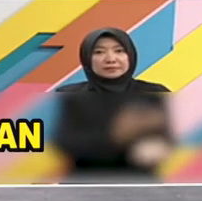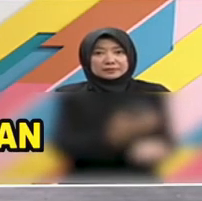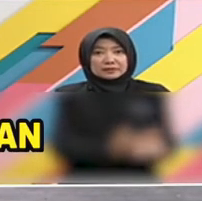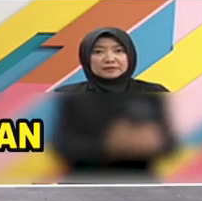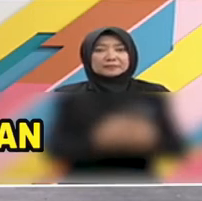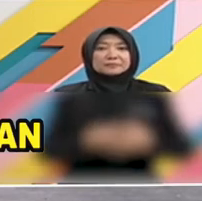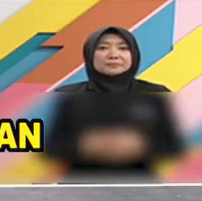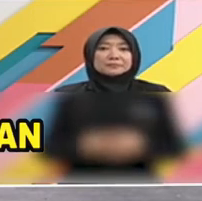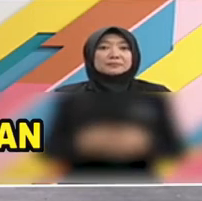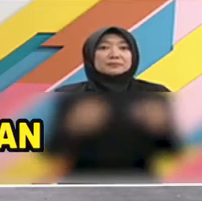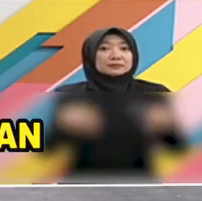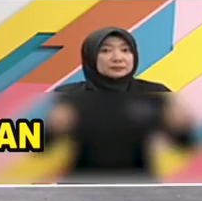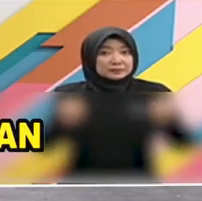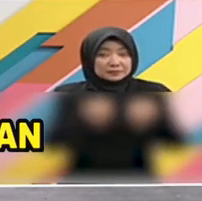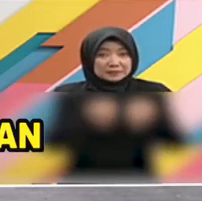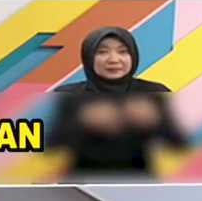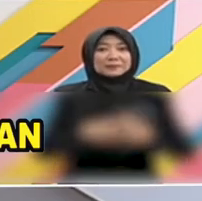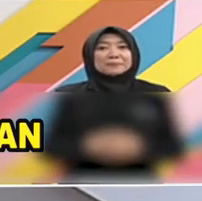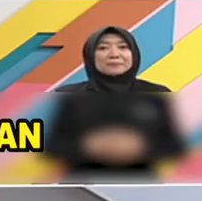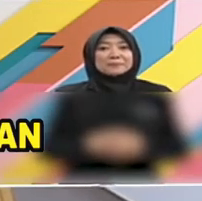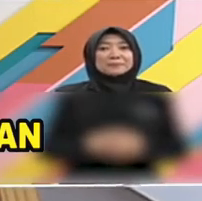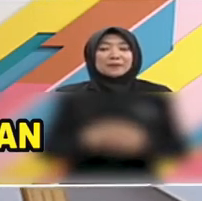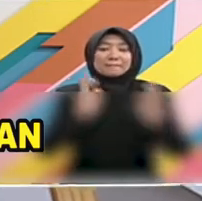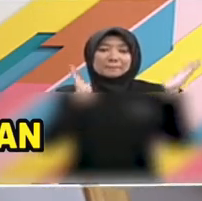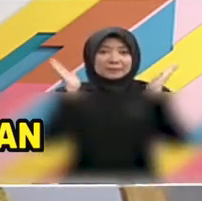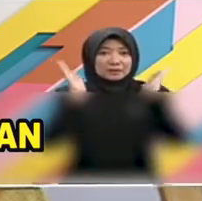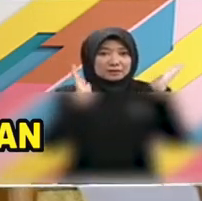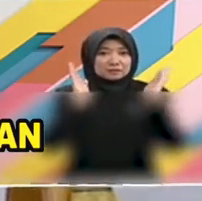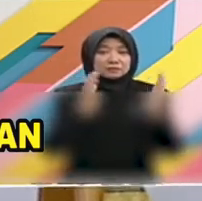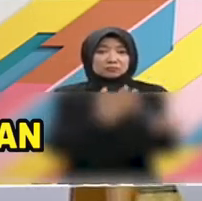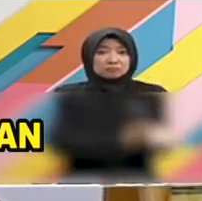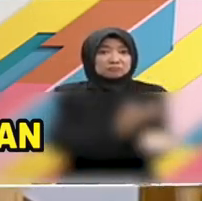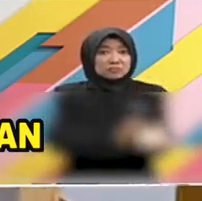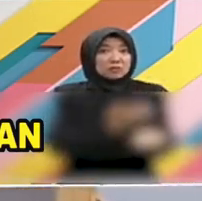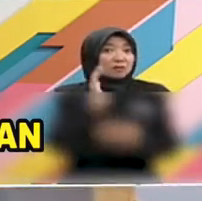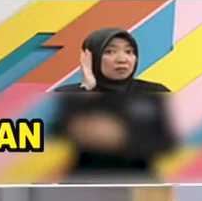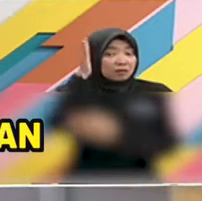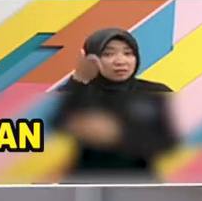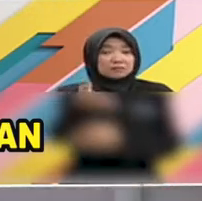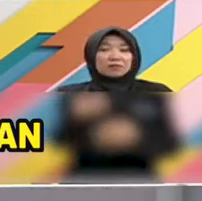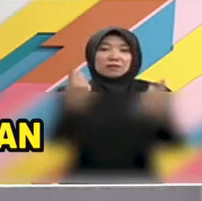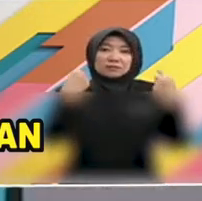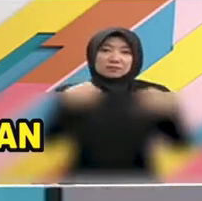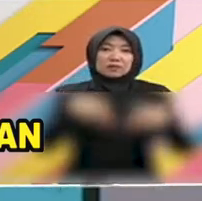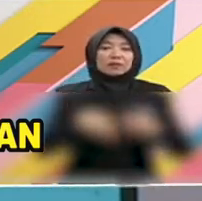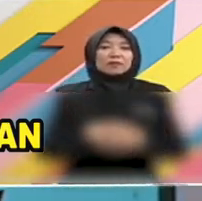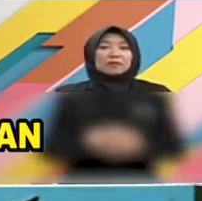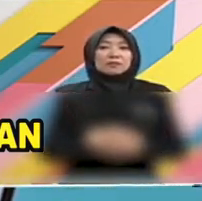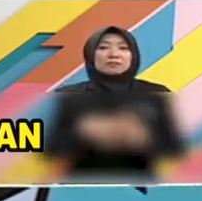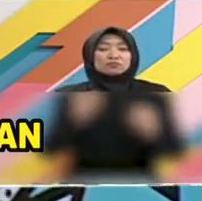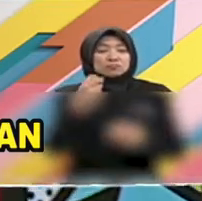pupus. Warga-warga boleh generasi akan datang pun dapat, orang kata apa, dapat diwariskan